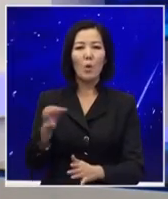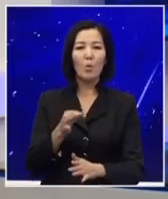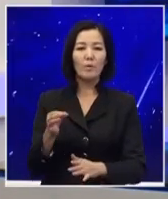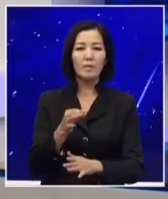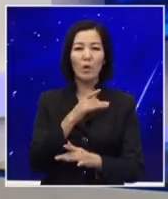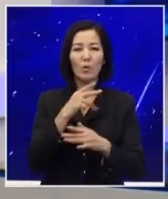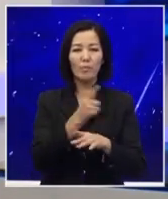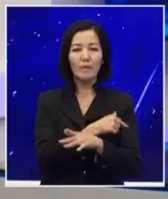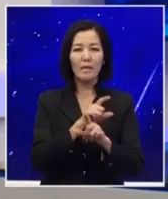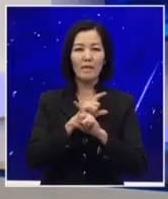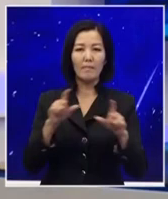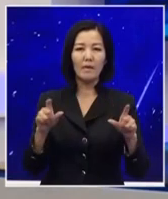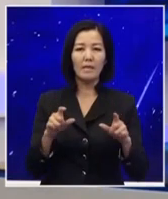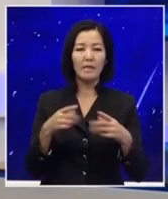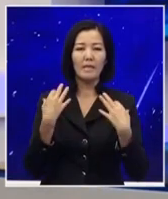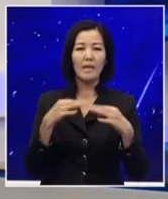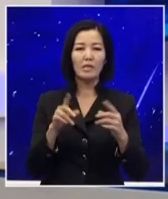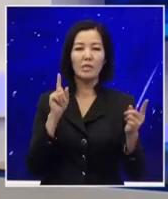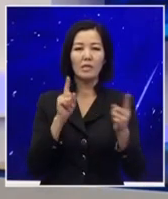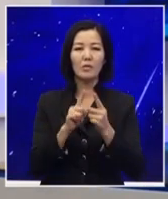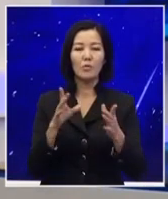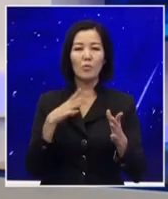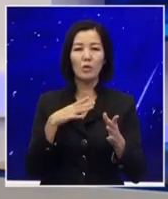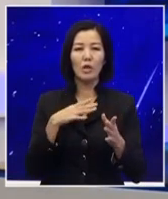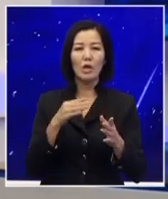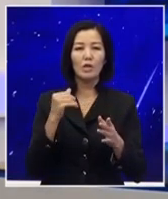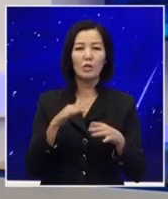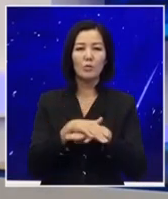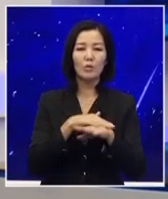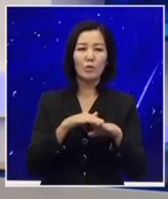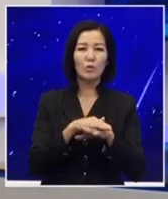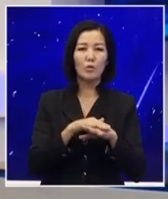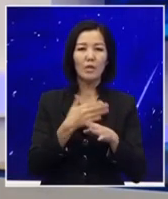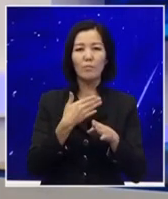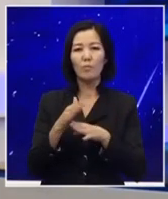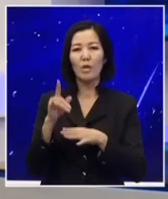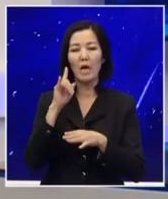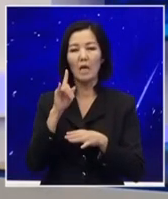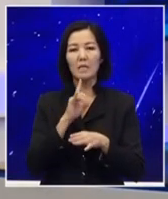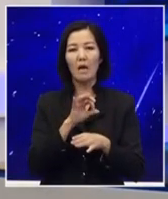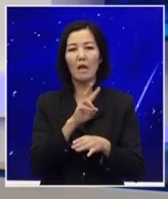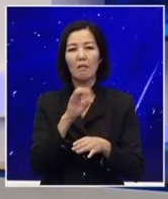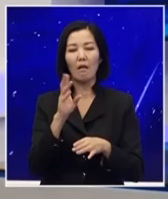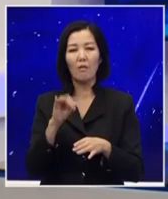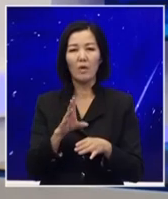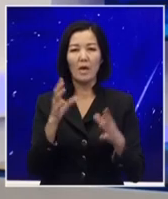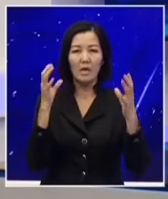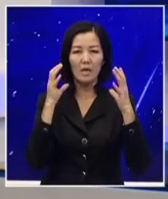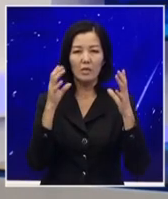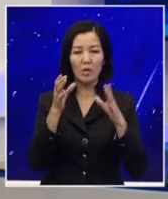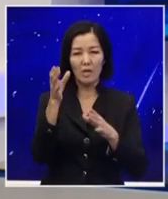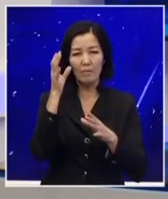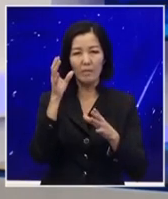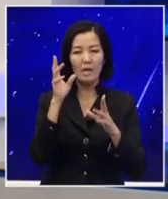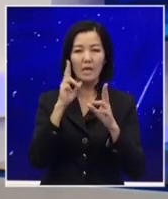Облыстық көп салалы емханада ашық есік күн өтті. Жетісулық тұрғындарды жергілікті мамандардан бөлек Қазақ онкология радиология ғылыми зерттеу